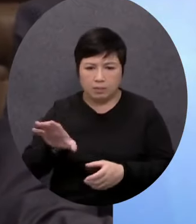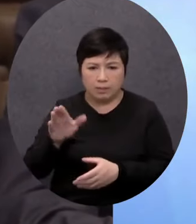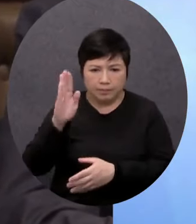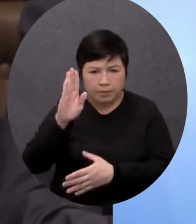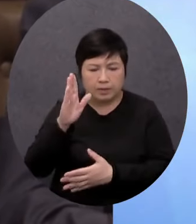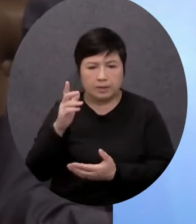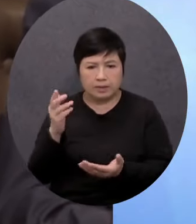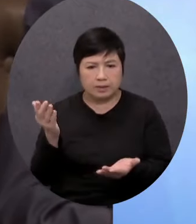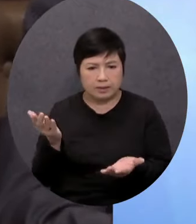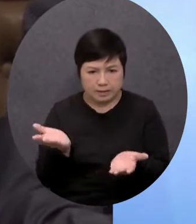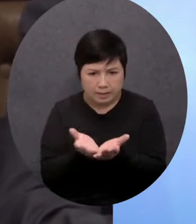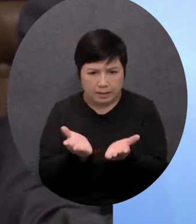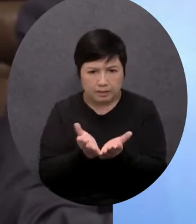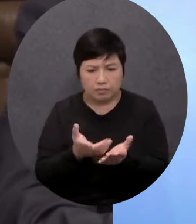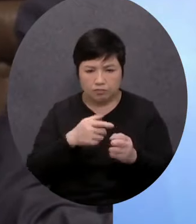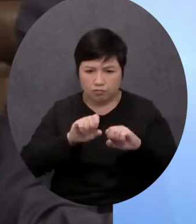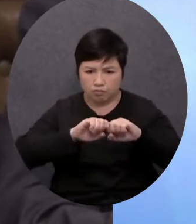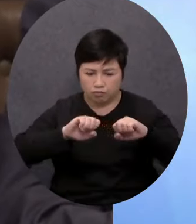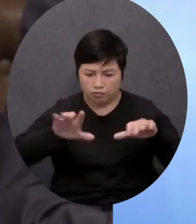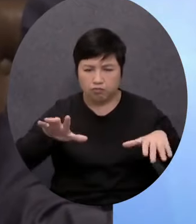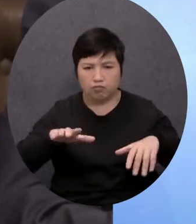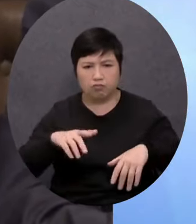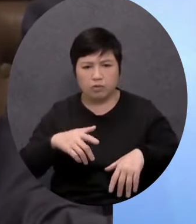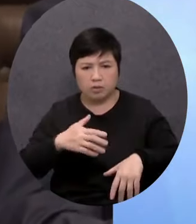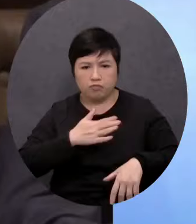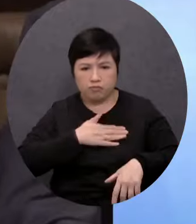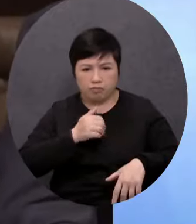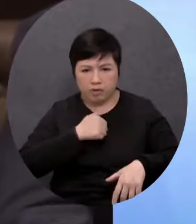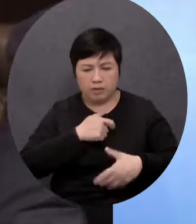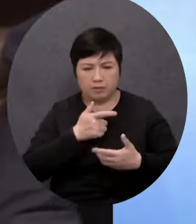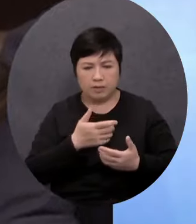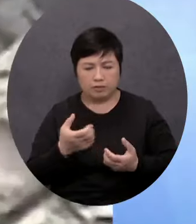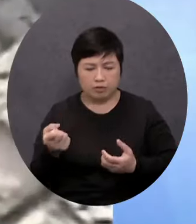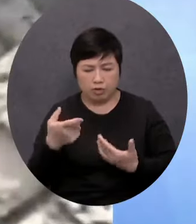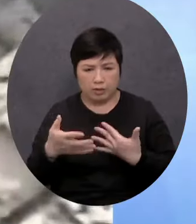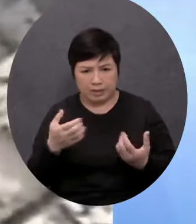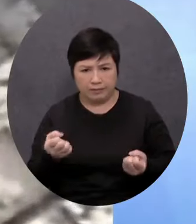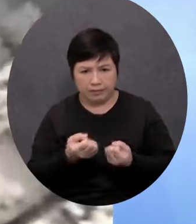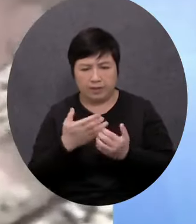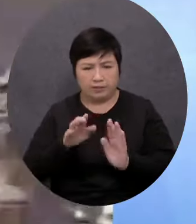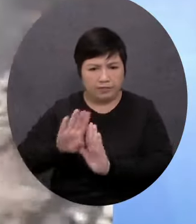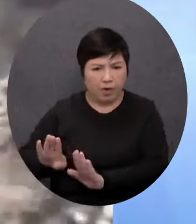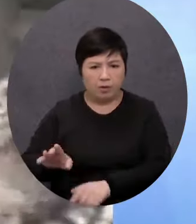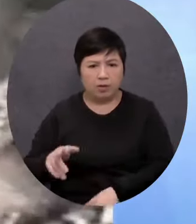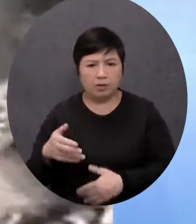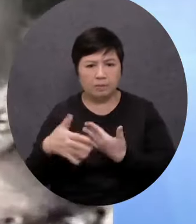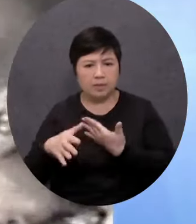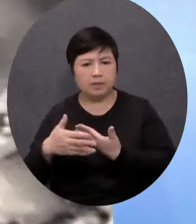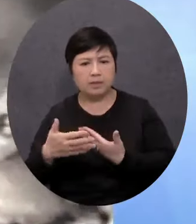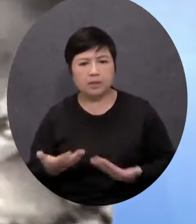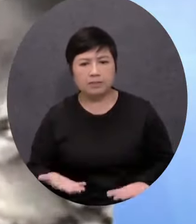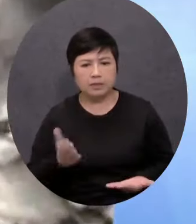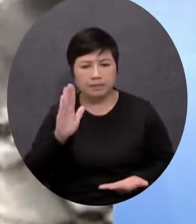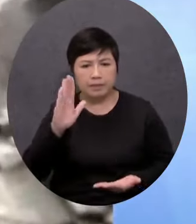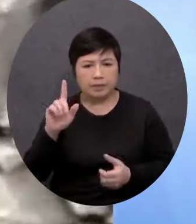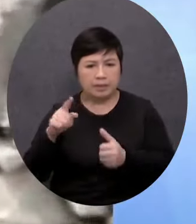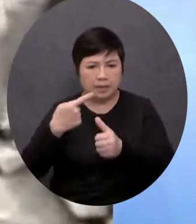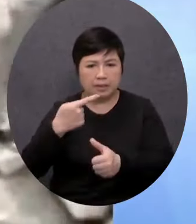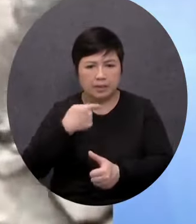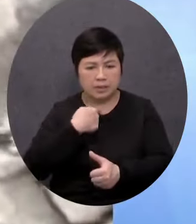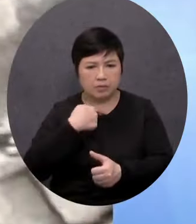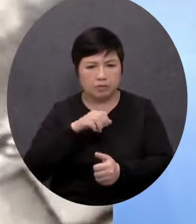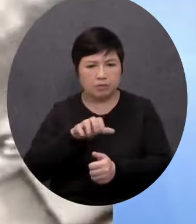以方准备公布措施防止类似事件再发生。外界认为今次是拜登首次寻求利